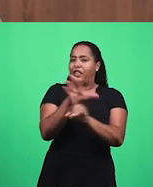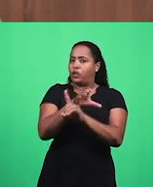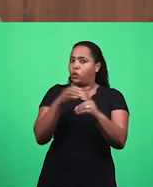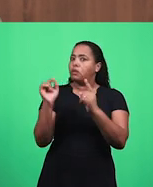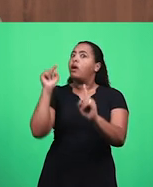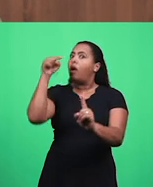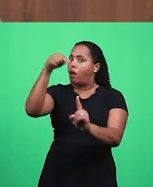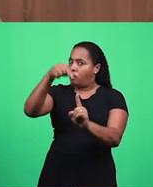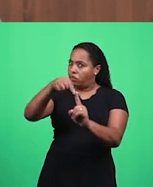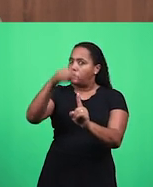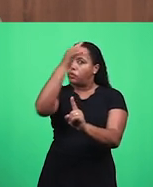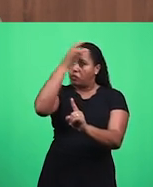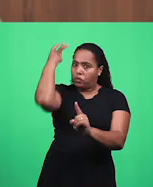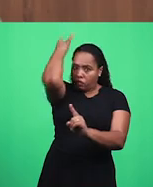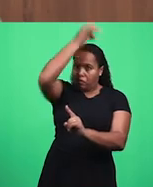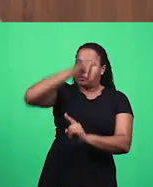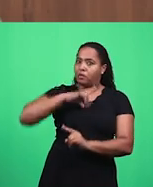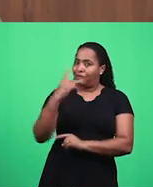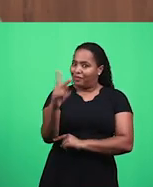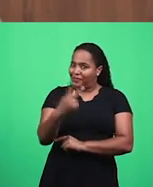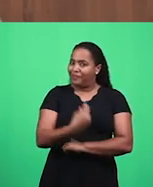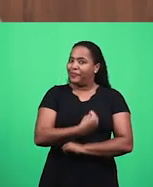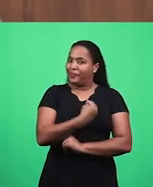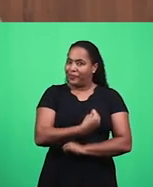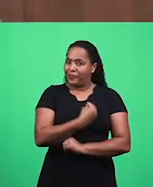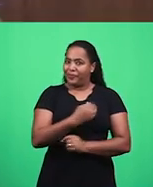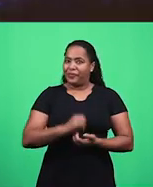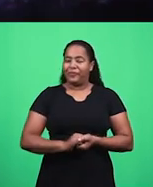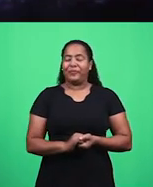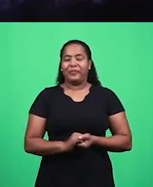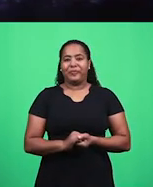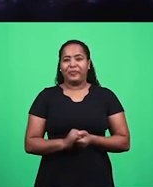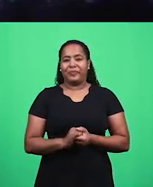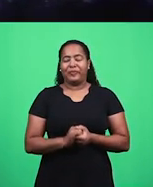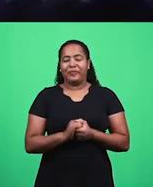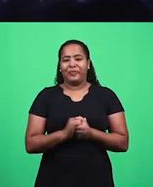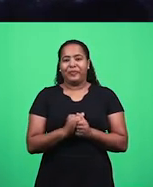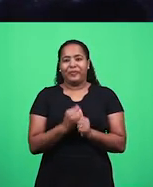читая текст на экране. Участвуйте в этом служении.